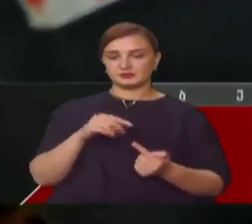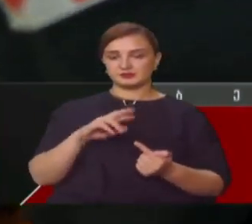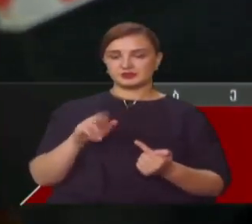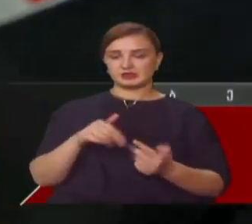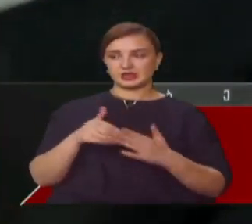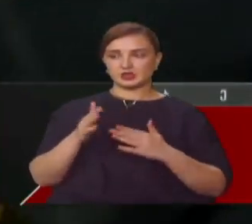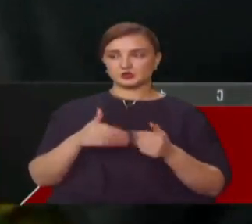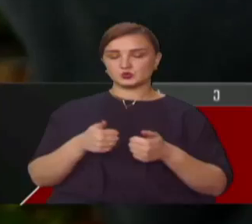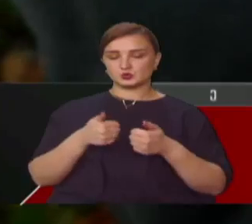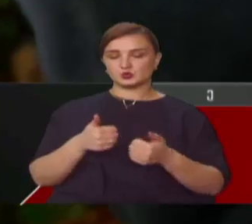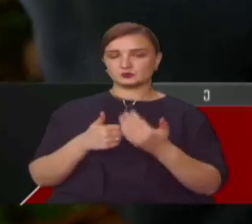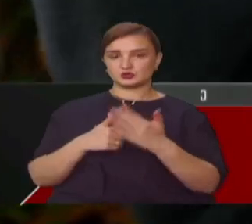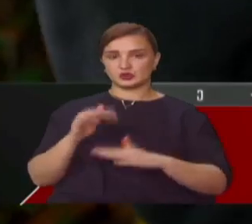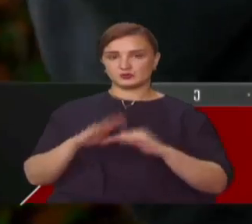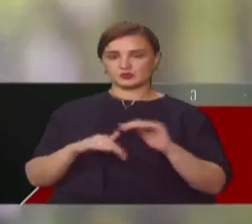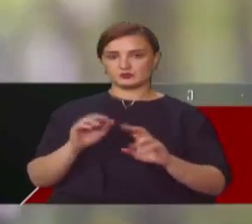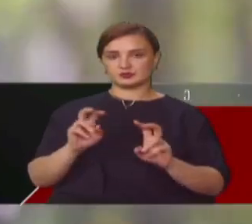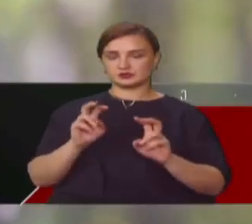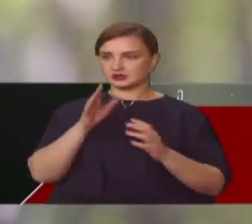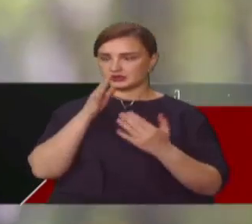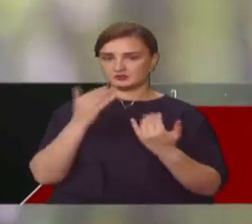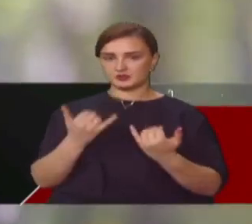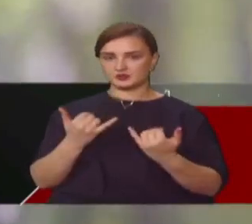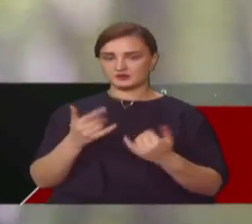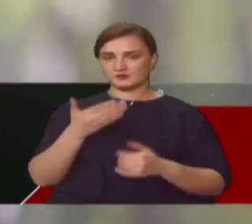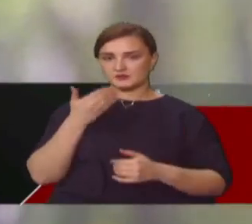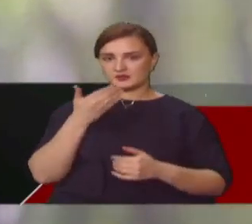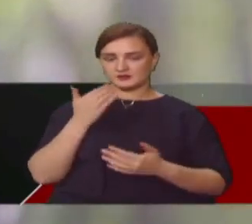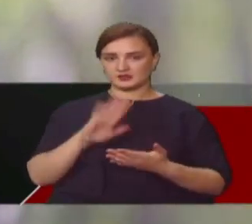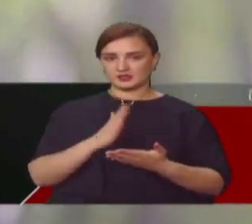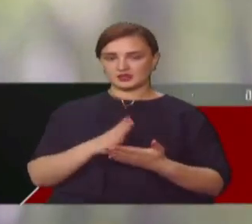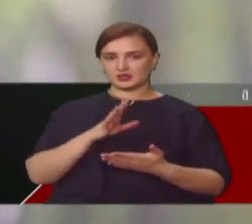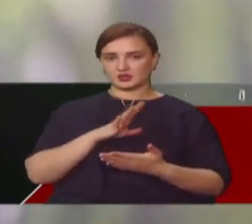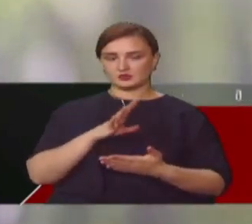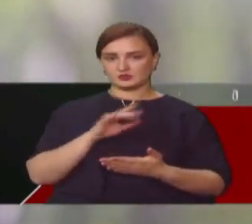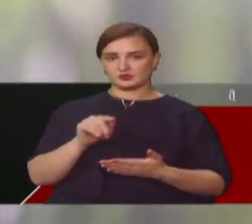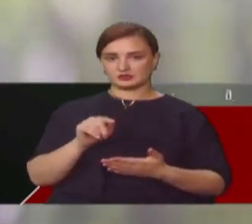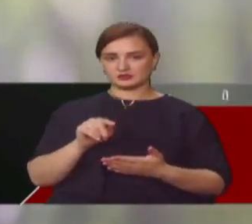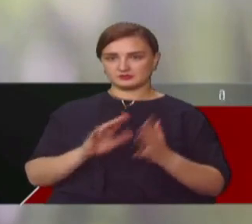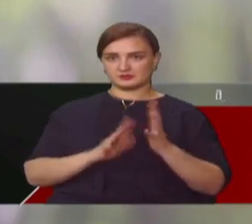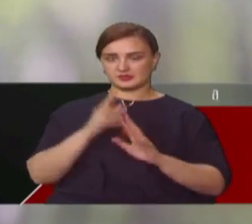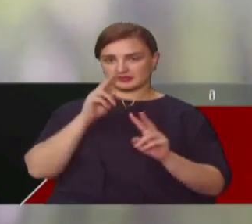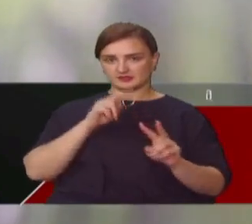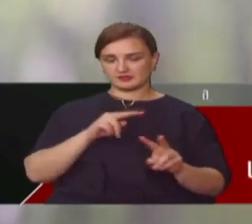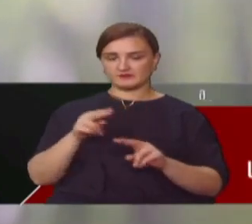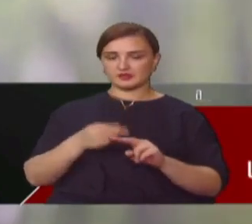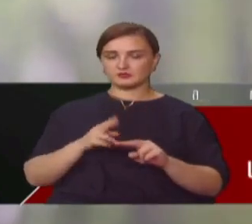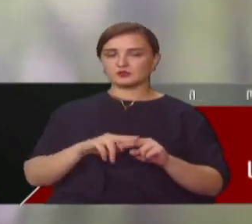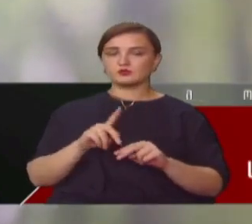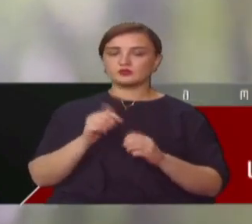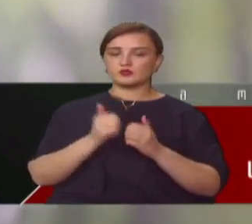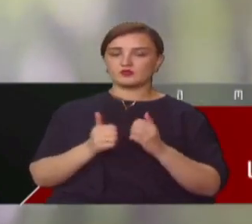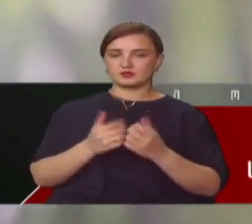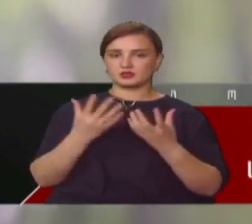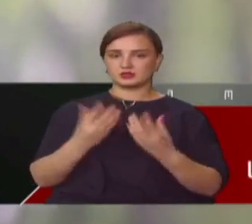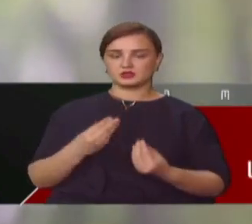ფეხს უწყობს შენი პროფესია თანამედროვეობას. არ არის მარტივი იყო ტაქსატორი, იყო მეტყევე, იმიტომ რომ ყოველდღურად